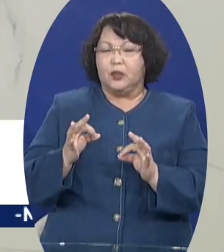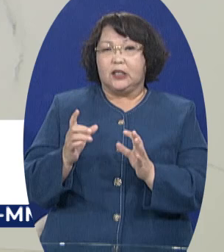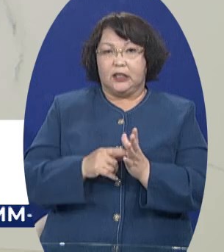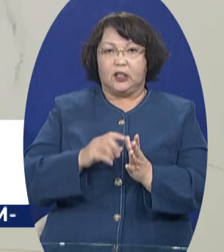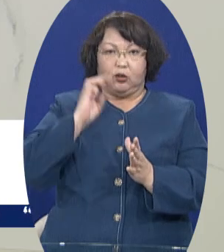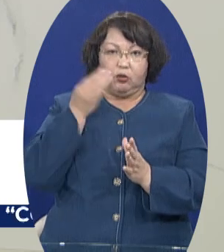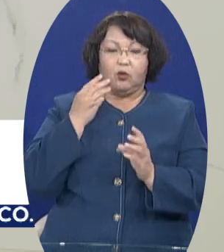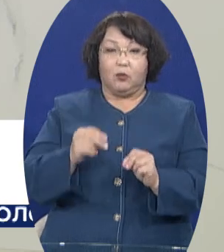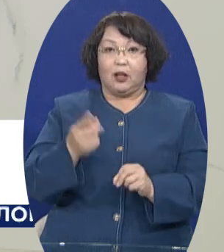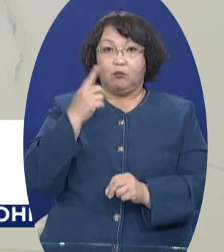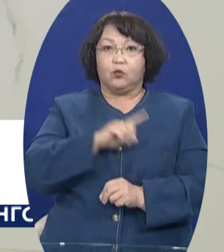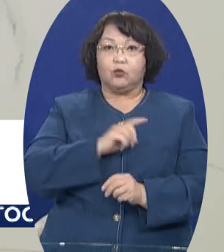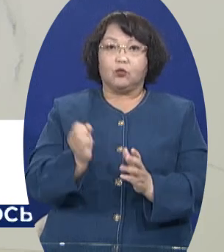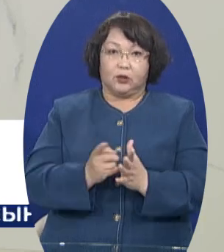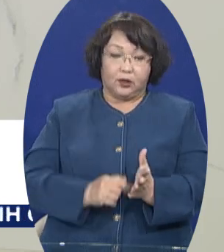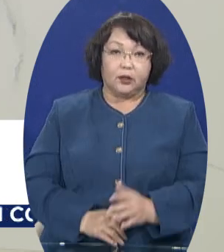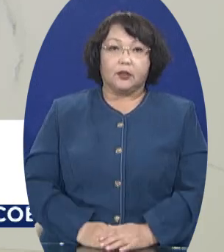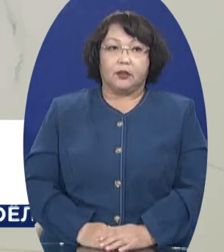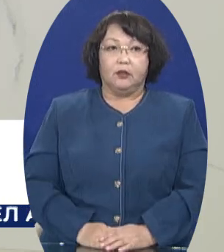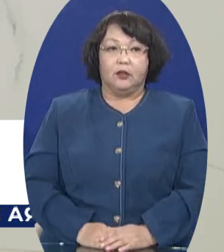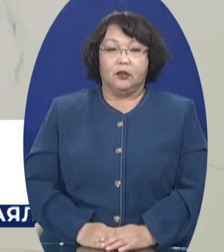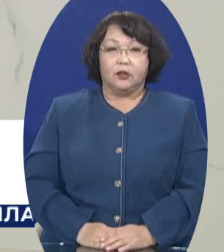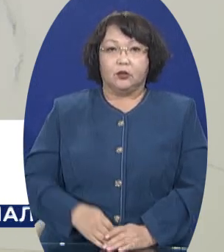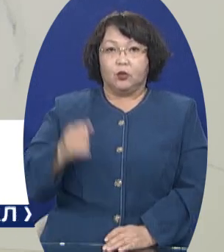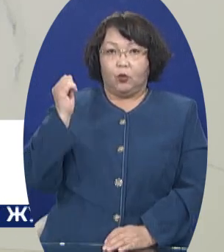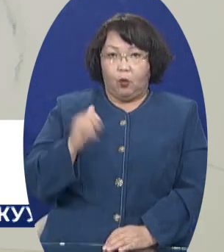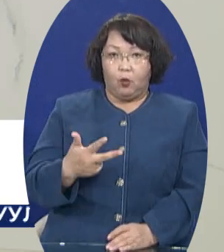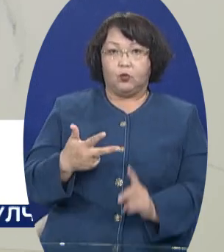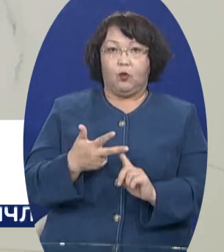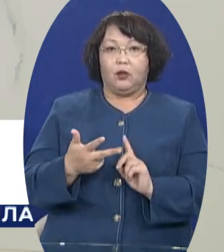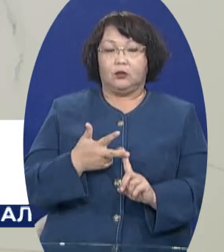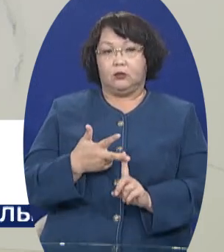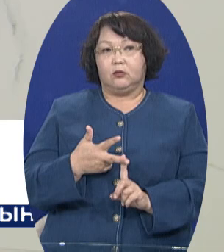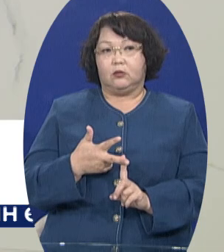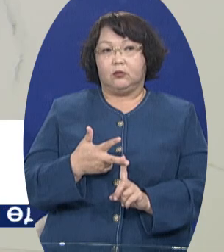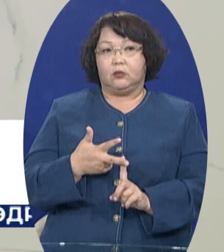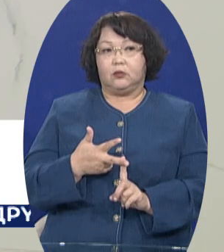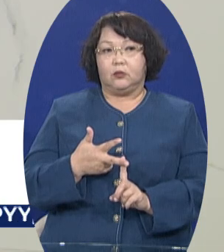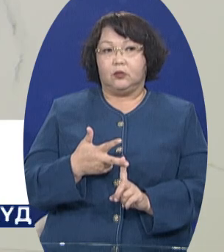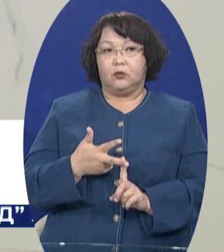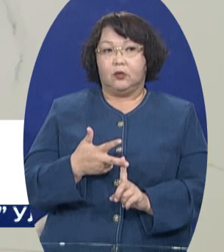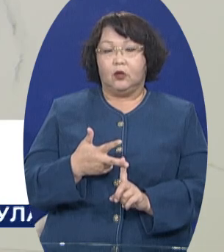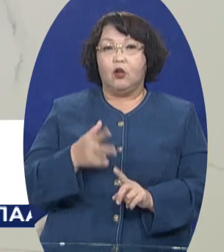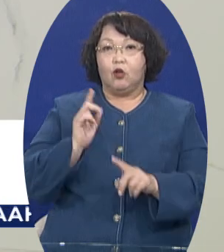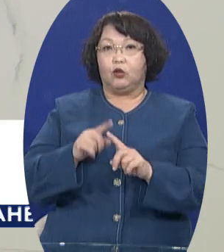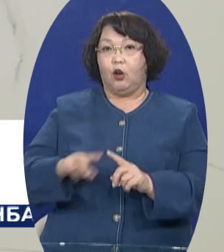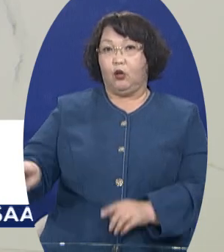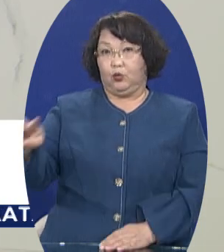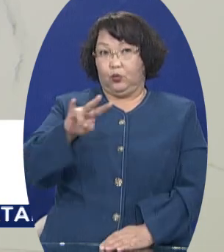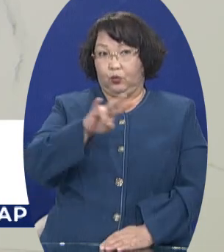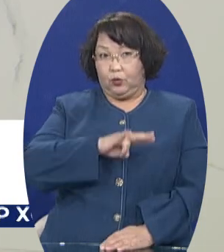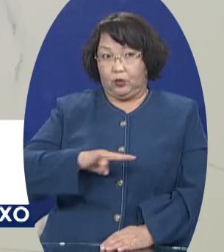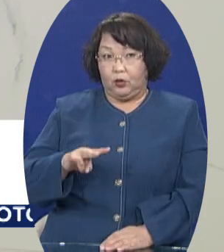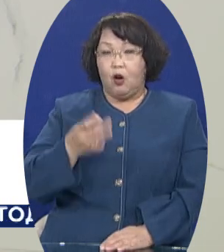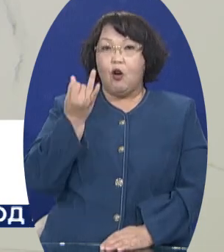болох нэг тэргүүний шаардлага бол бас гарч ирж байгаа. А гуравдугаарт нь мэдээж орон нутагт яг